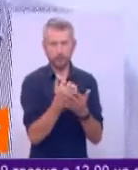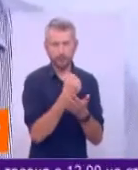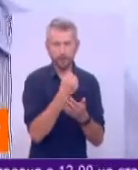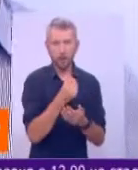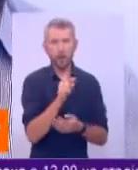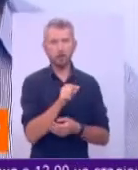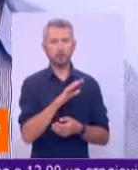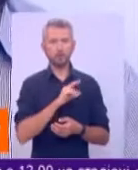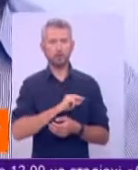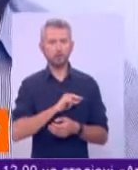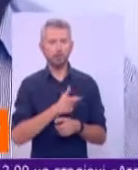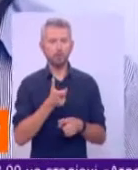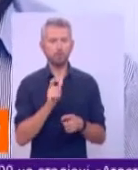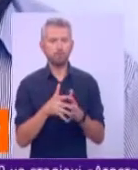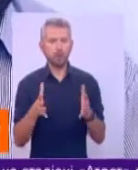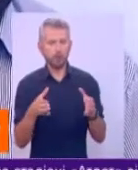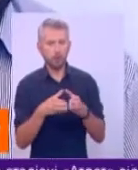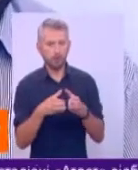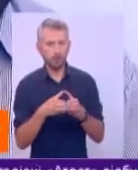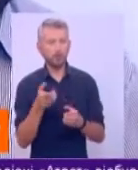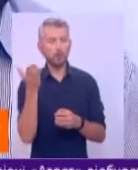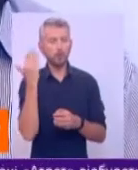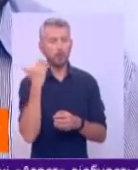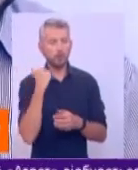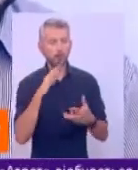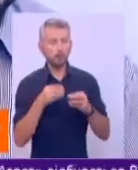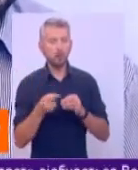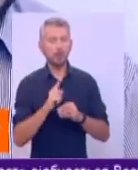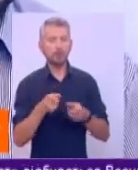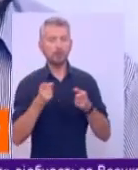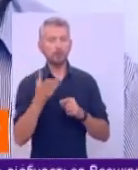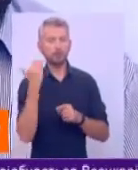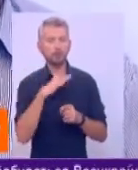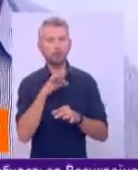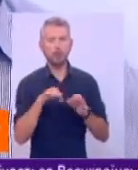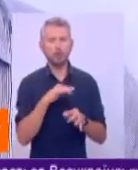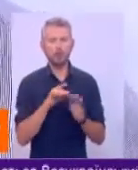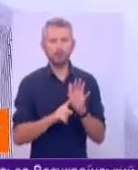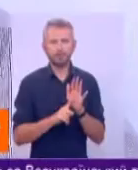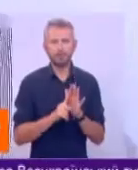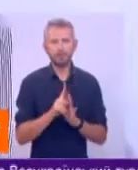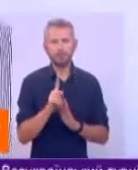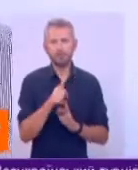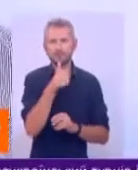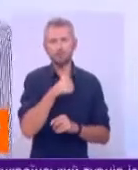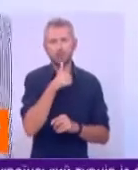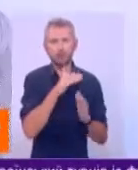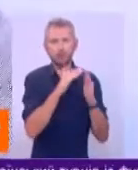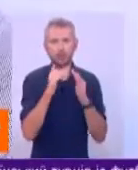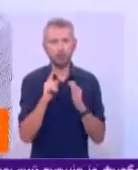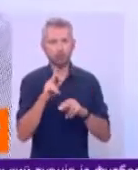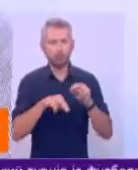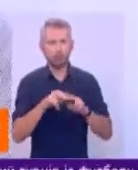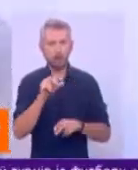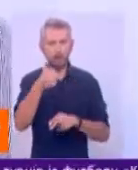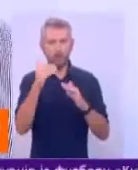працювала, більша група. Да? І тоді вийшло на те, що дійсно тоді був проєкт цих стартових будинків, що будується стартовий